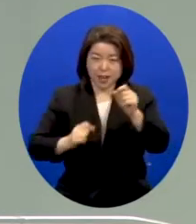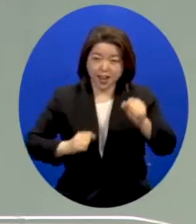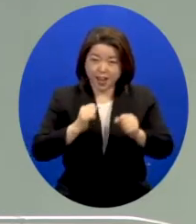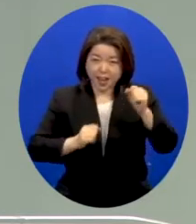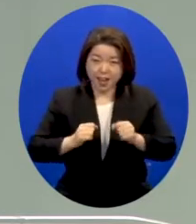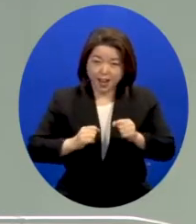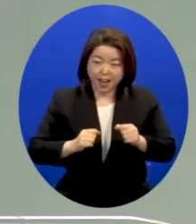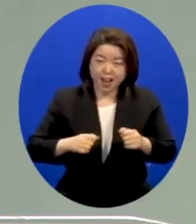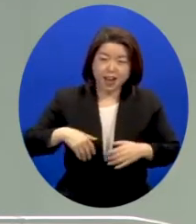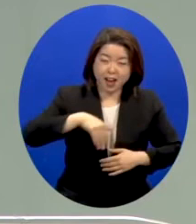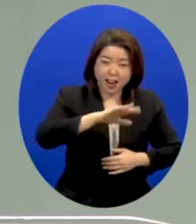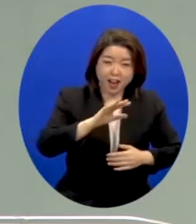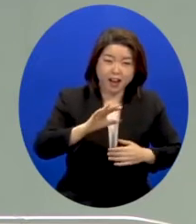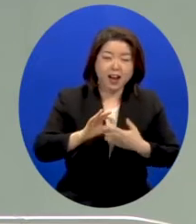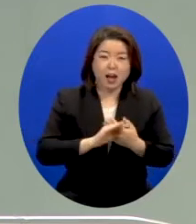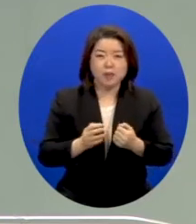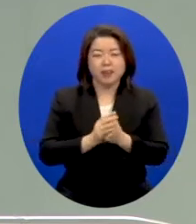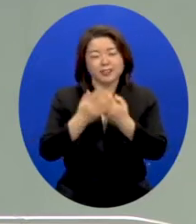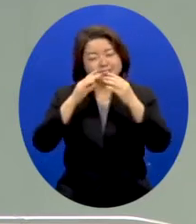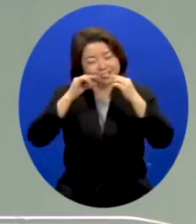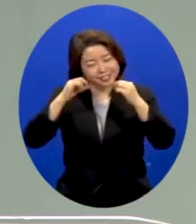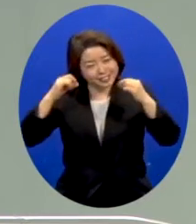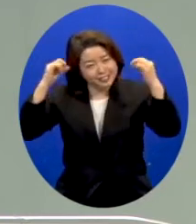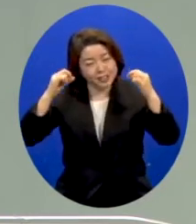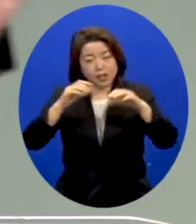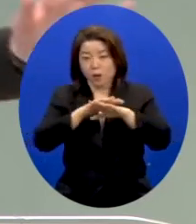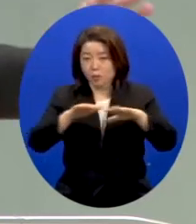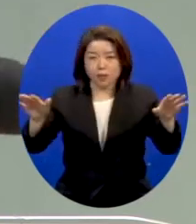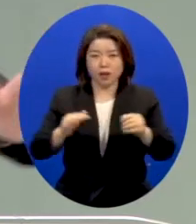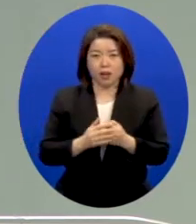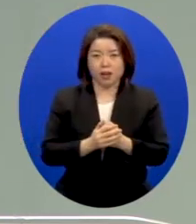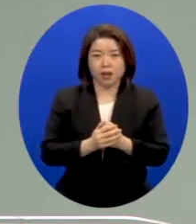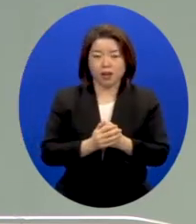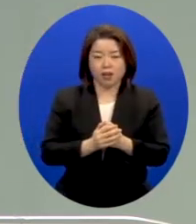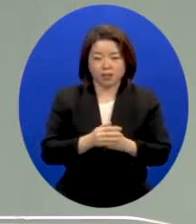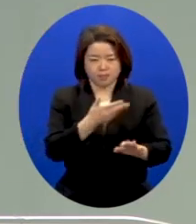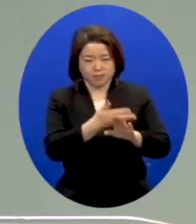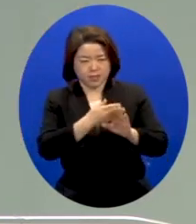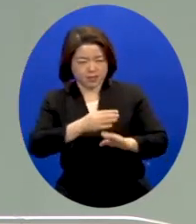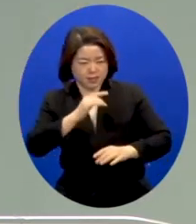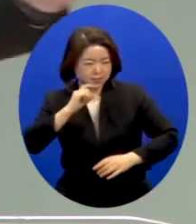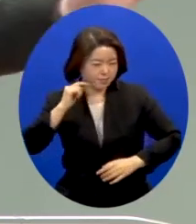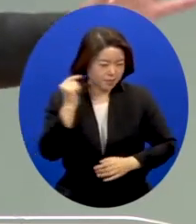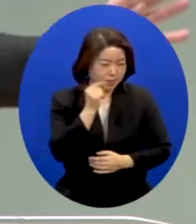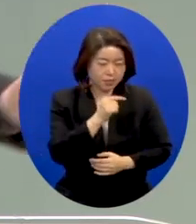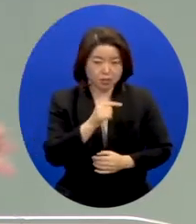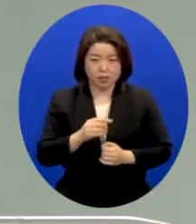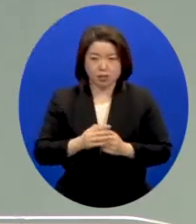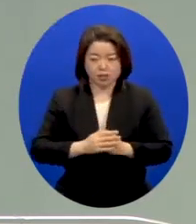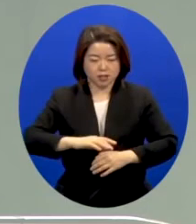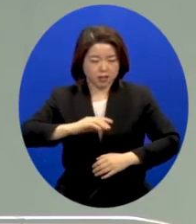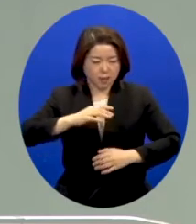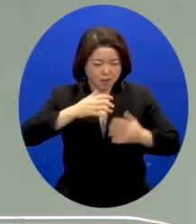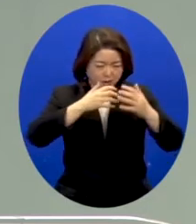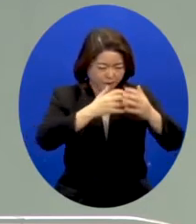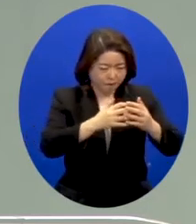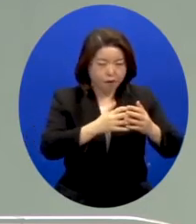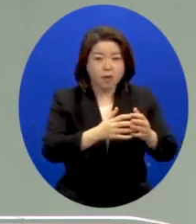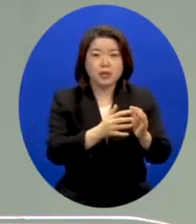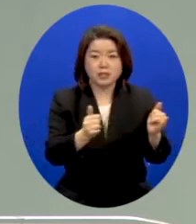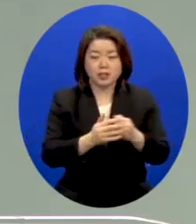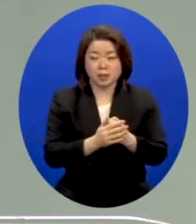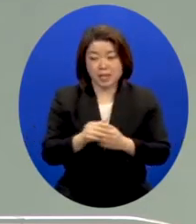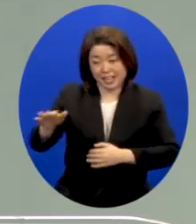할아버지가 다 홈 흐름을 풀어집니다 그렇게 다른 사람에겐 까다로우신 분의 그렇게 다른 사용에 다 엄한 분이